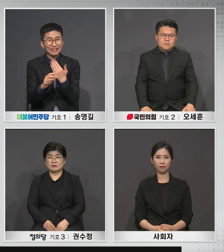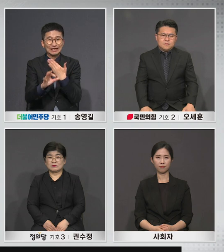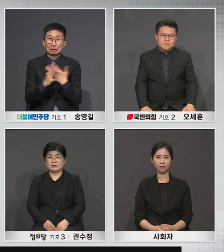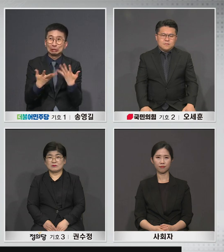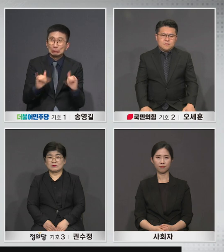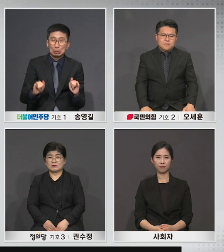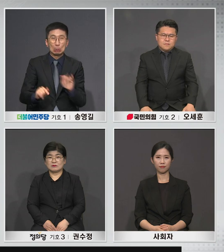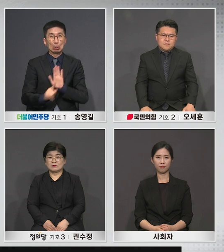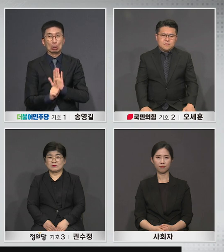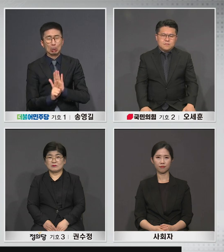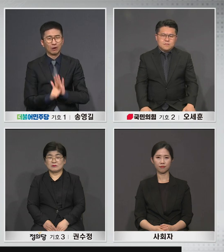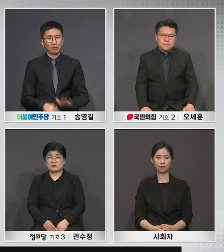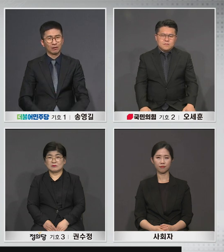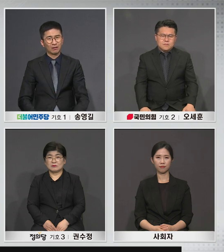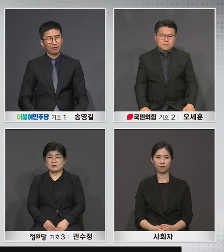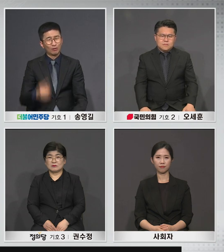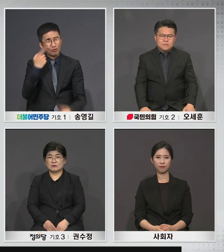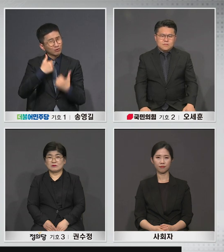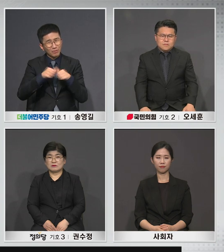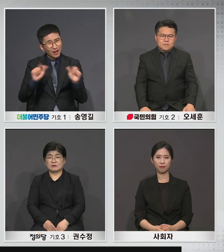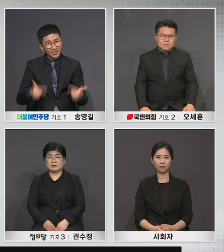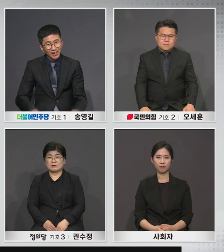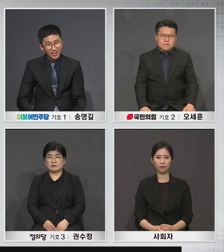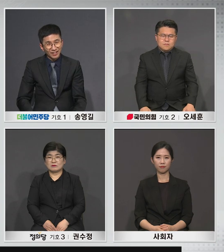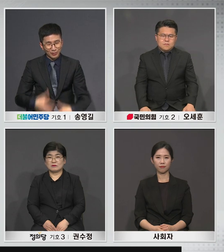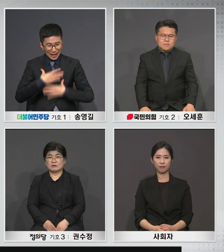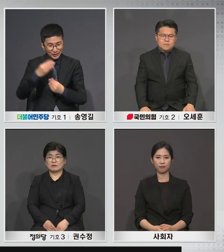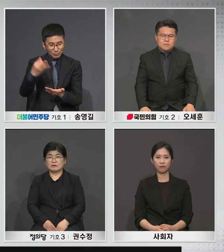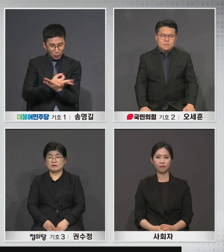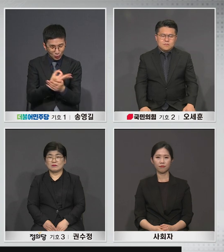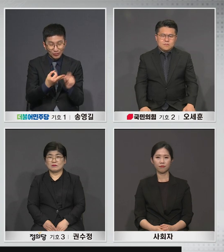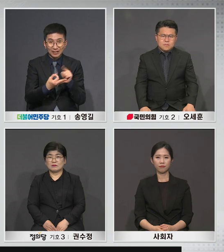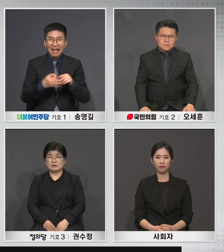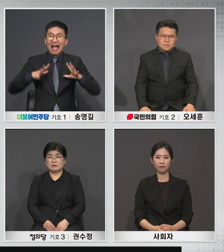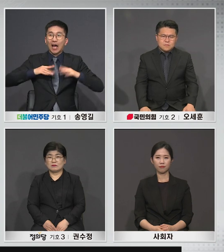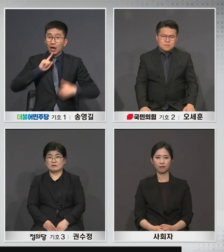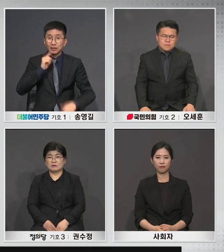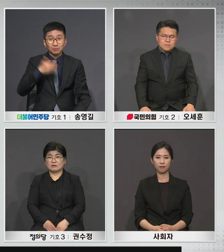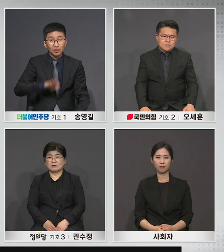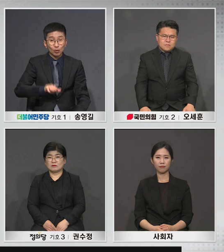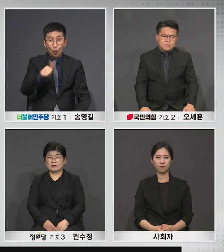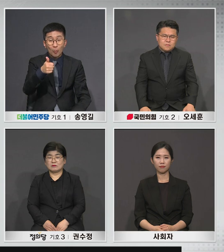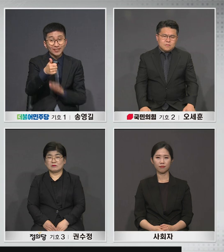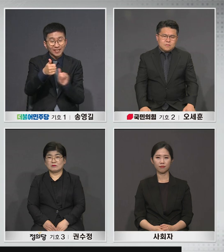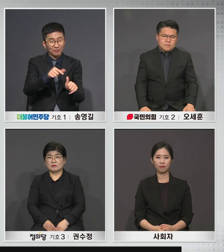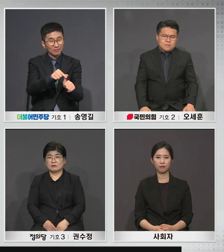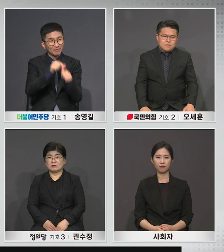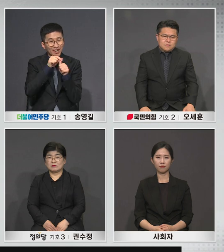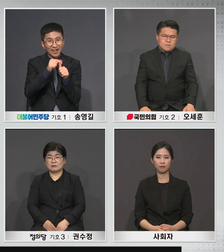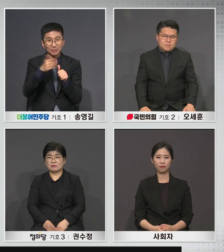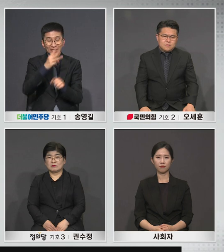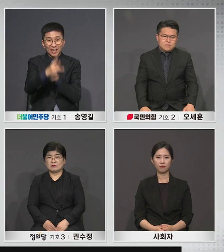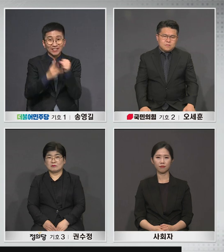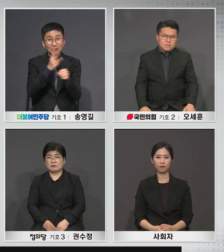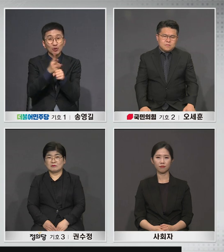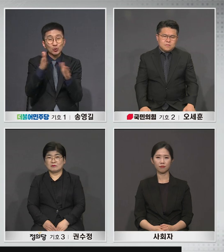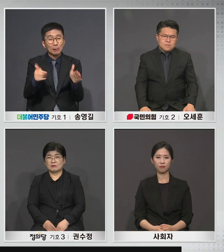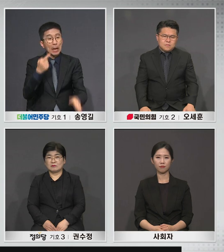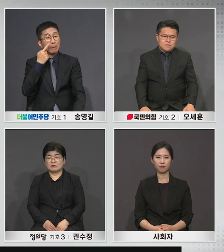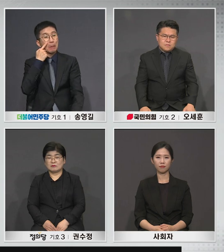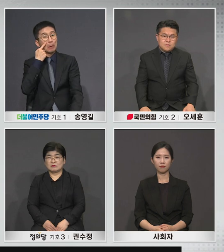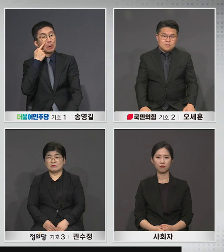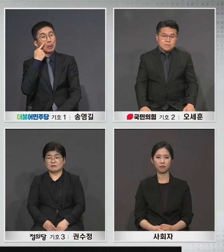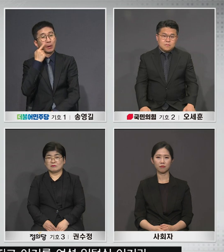이거라고 이렇게 홍보하는 것도 그렇고 안심소득도 대단한 것처럼 이야기하지만 500명을 선발해서 3년 동안 실험하겠다는 거 아닙니까?